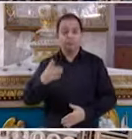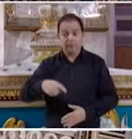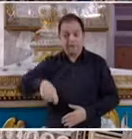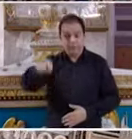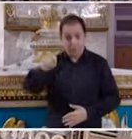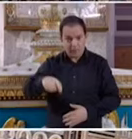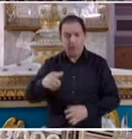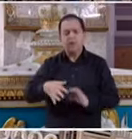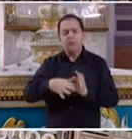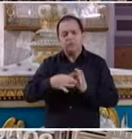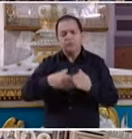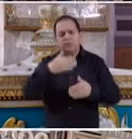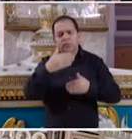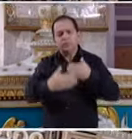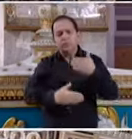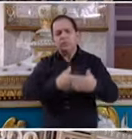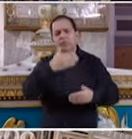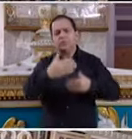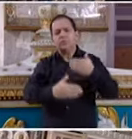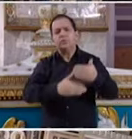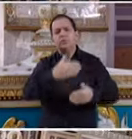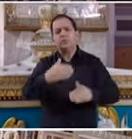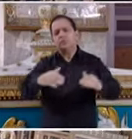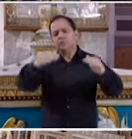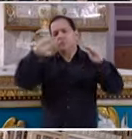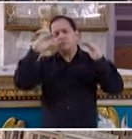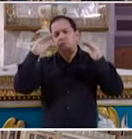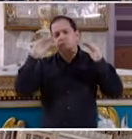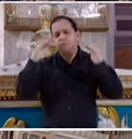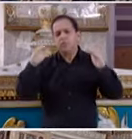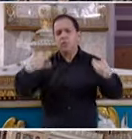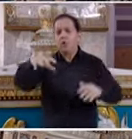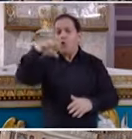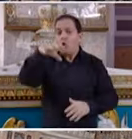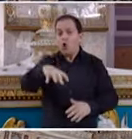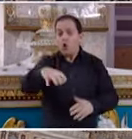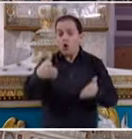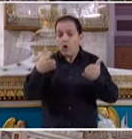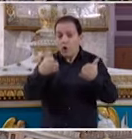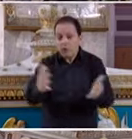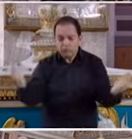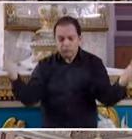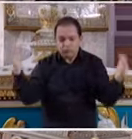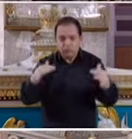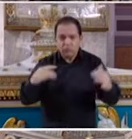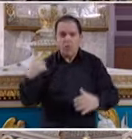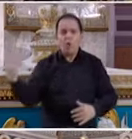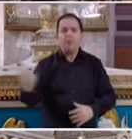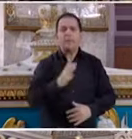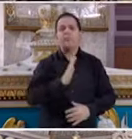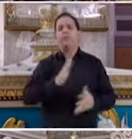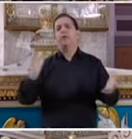Εκκλησία συνεχίζει μέσα στους αιώνας να υπάρχει σαν ο χώρος και ο τρόπος της σωτηρίας των ανθρώπων.